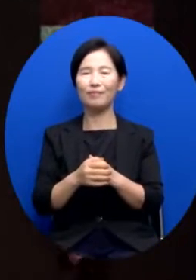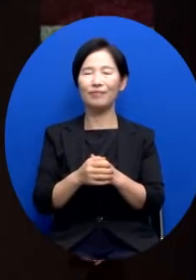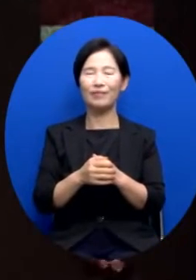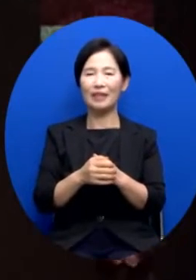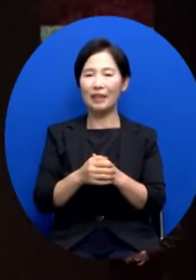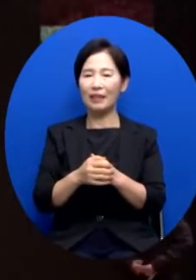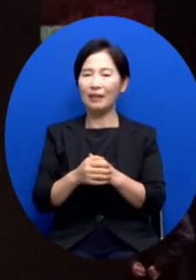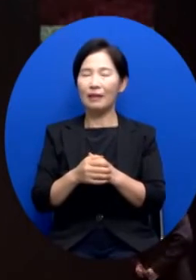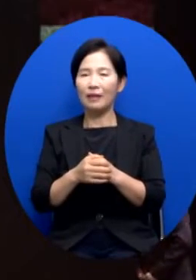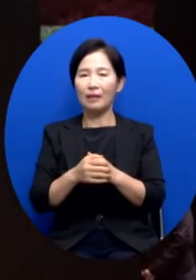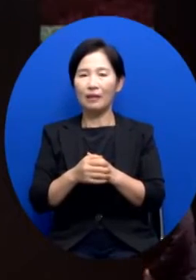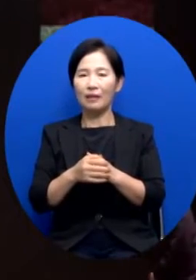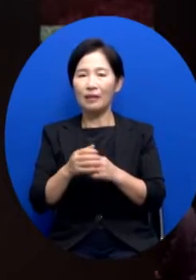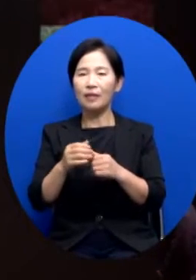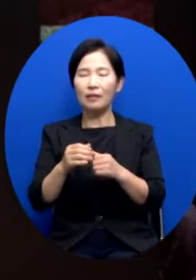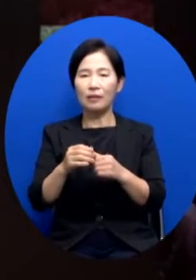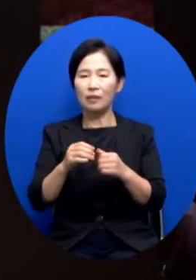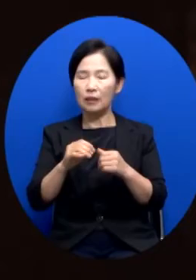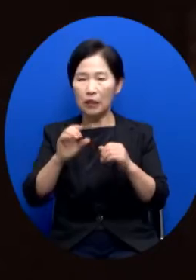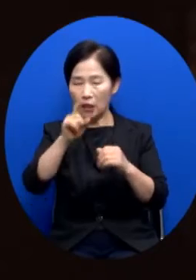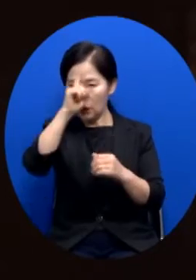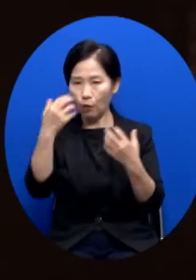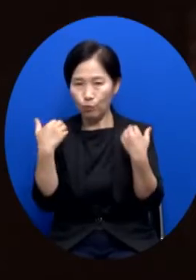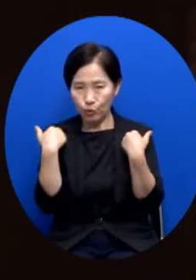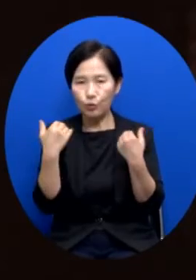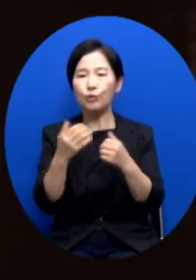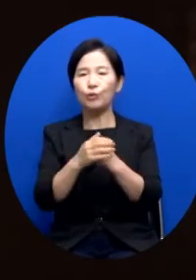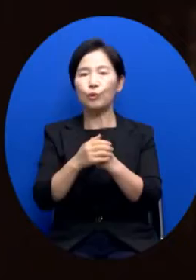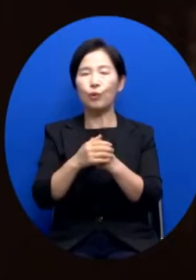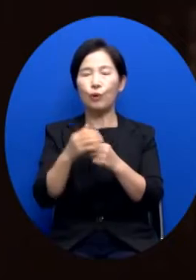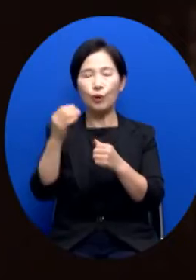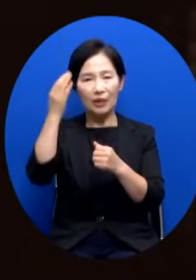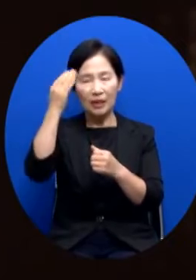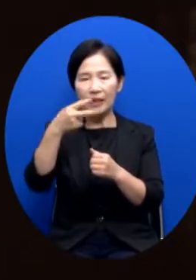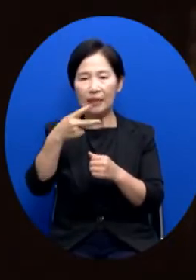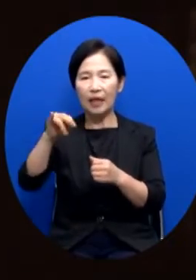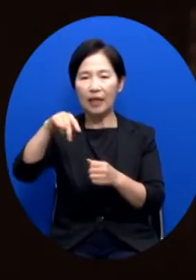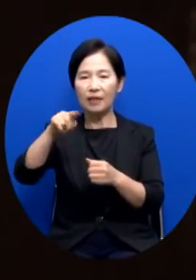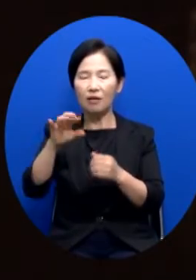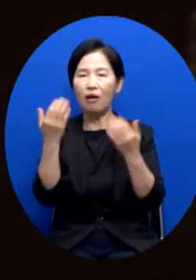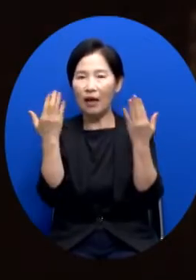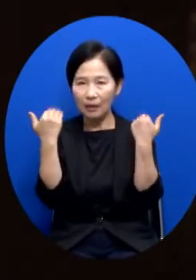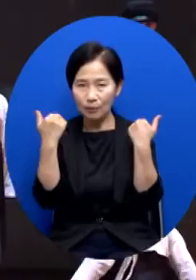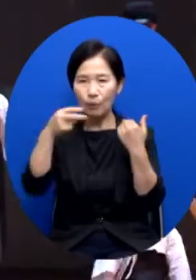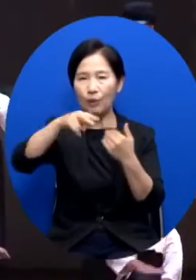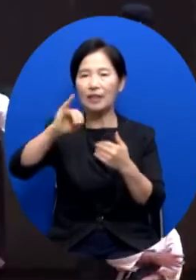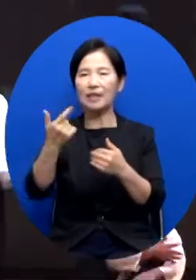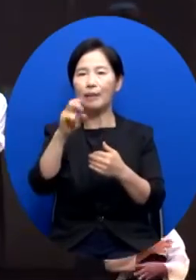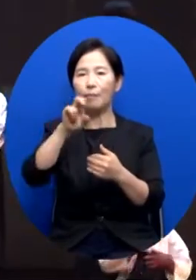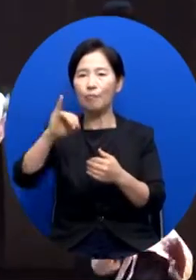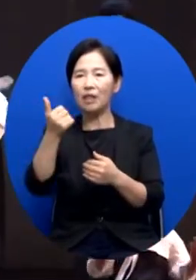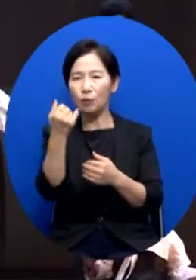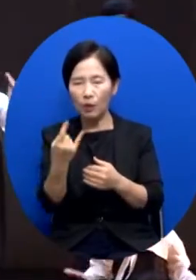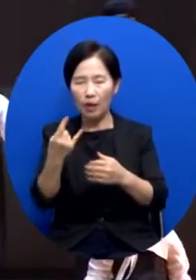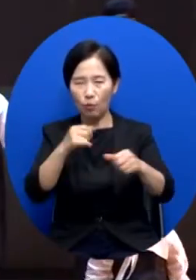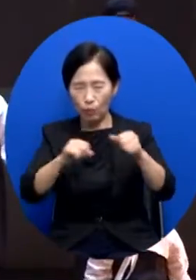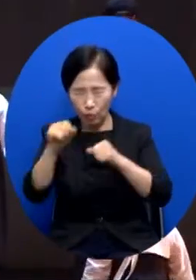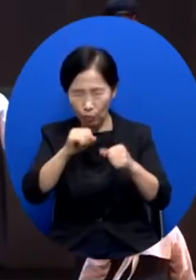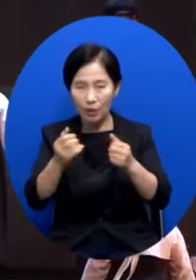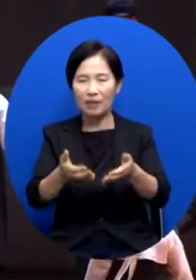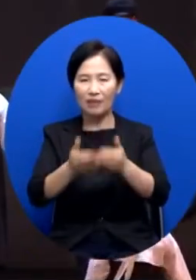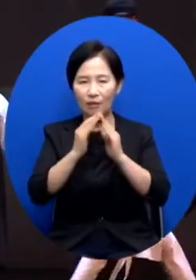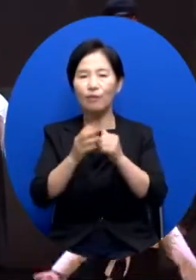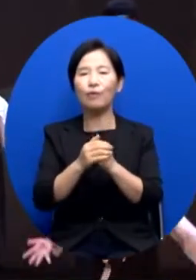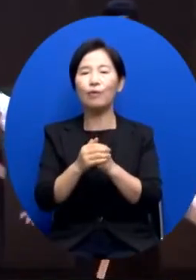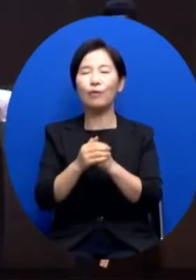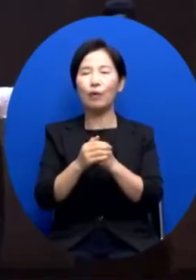도산은 공립협회를 창설하고 대성학교와 신민회를 세우는 등 미국과 조선을 오가며 해외